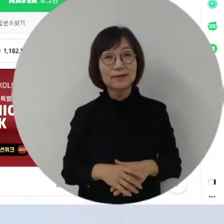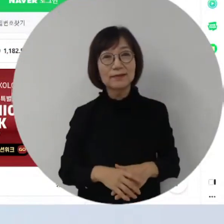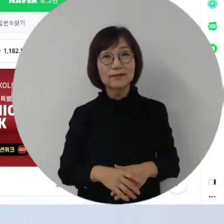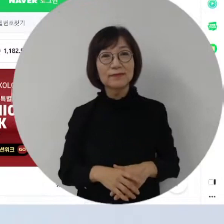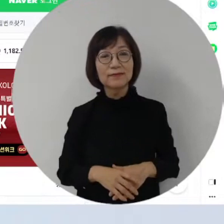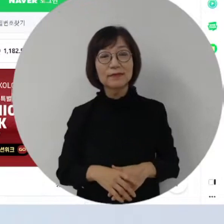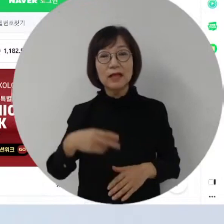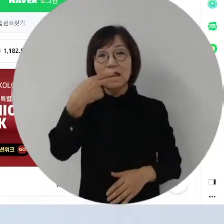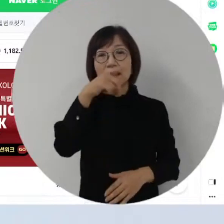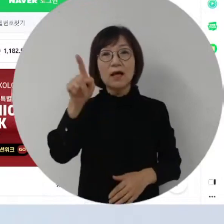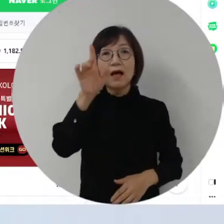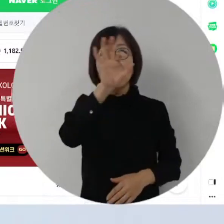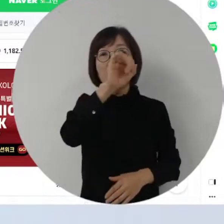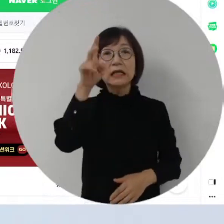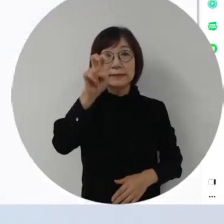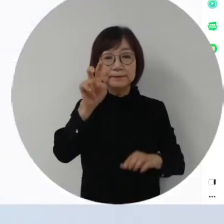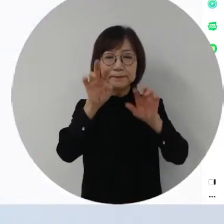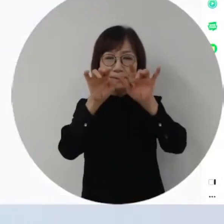엔터.